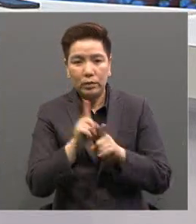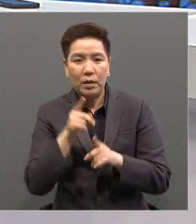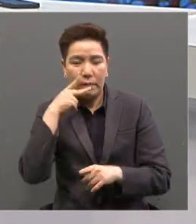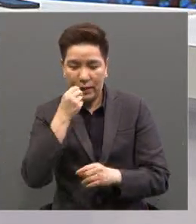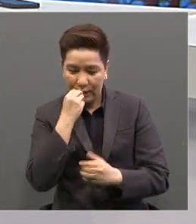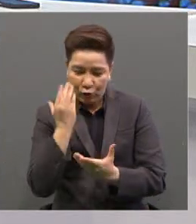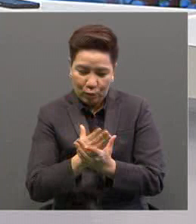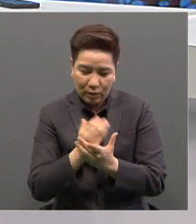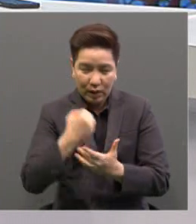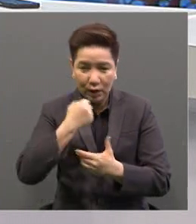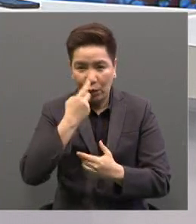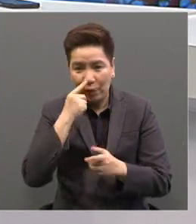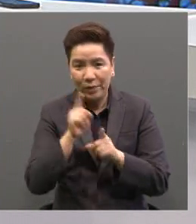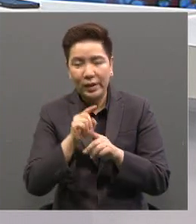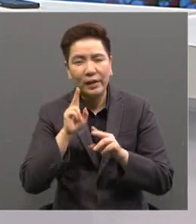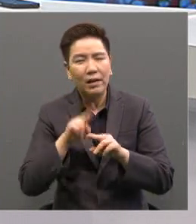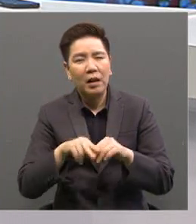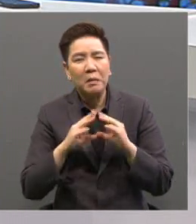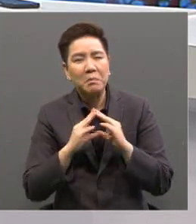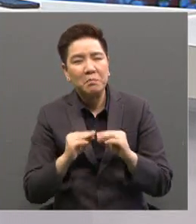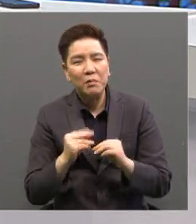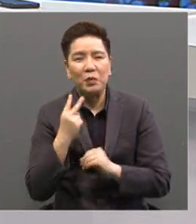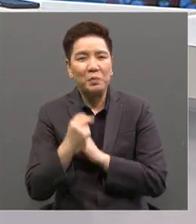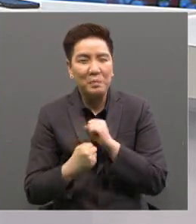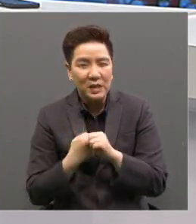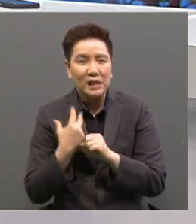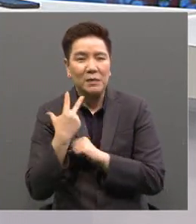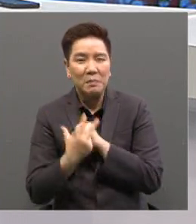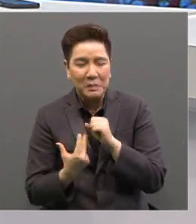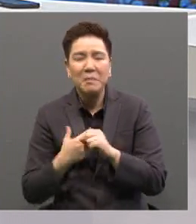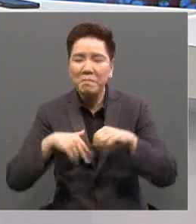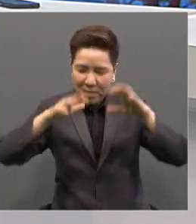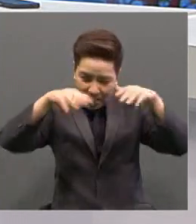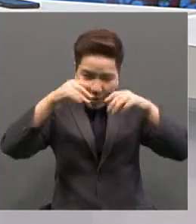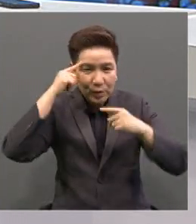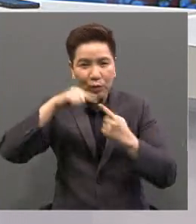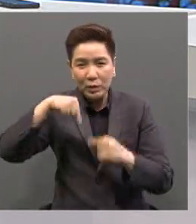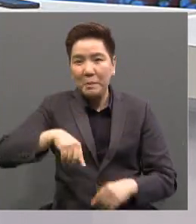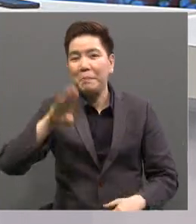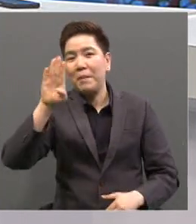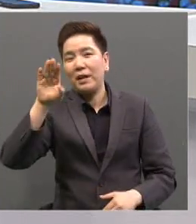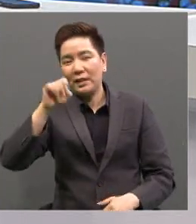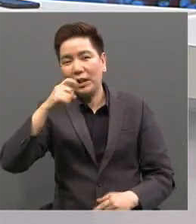ตำแกหน่อย นะบอกว่าโอ้โหเงียบเหงามา 2-3 ปีแล้วปีนี้มาเหอะมาไหลบางแสนนะฮะ